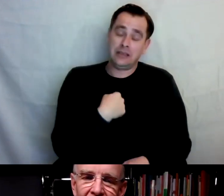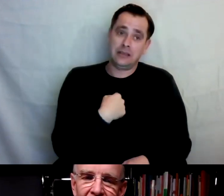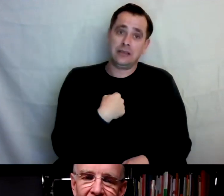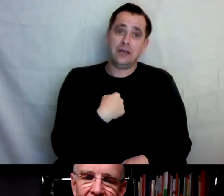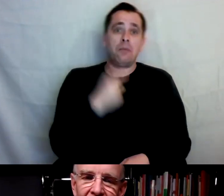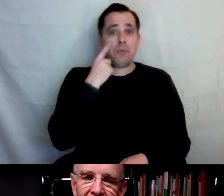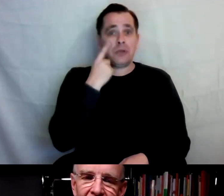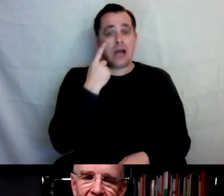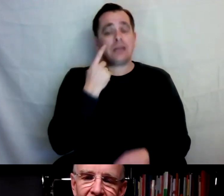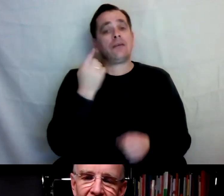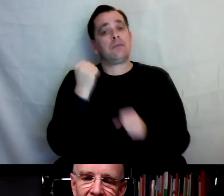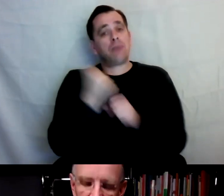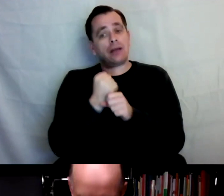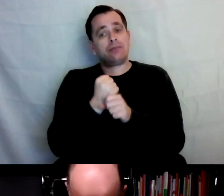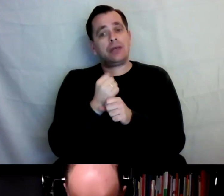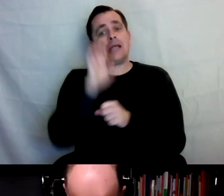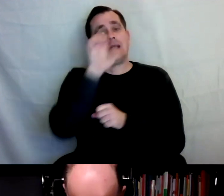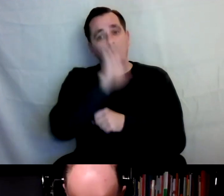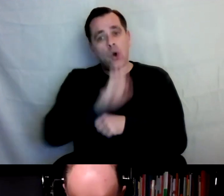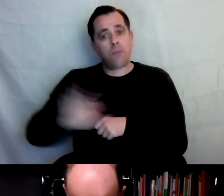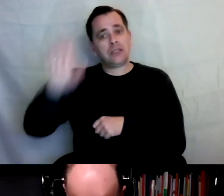europäisches, gemeinsames wissenschaftliches Statement davor.